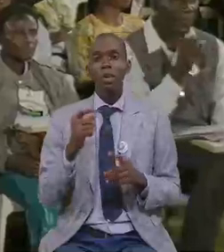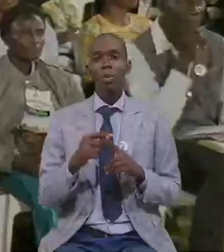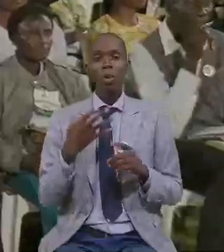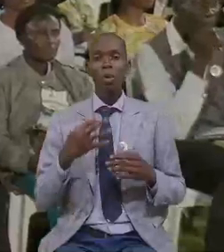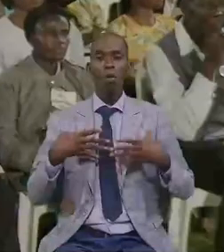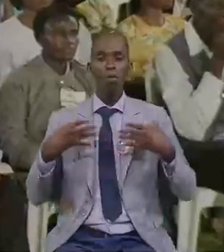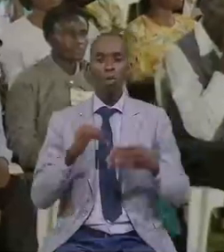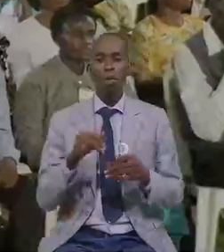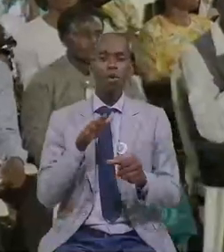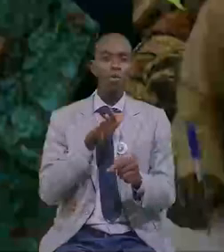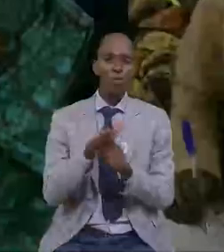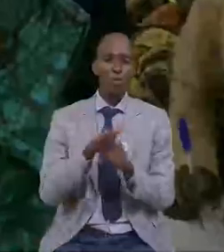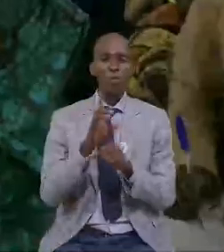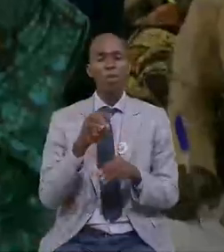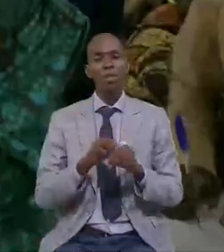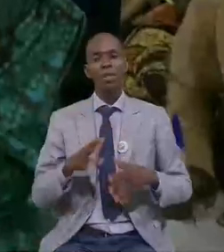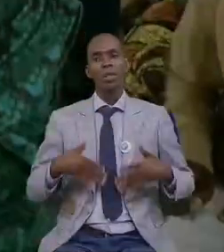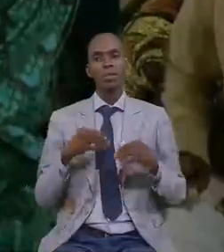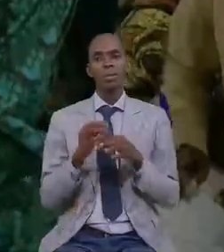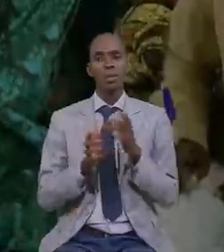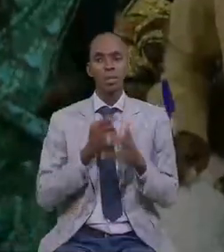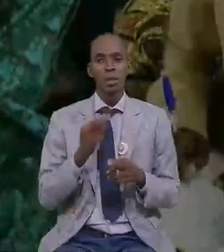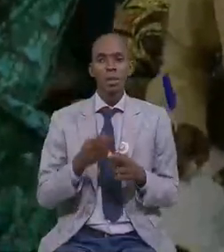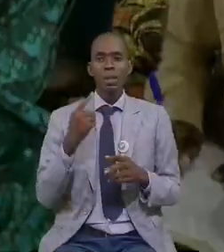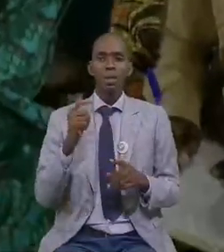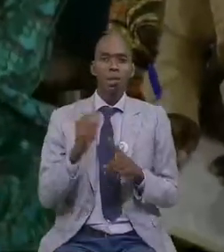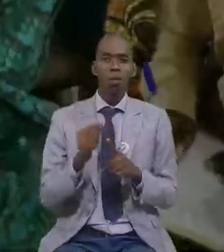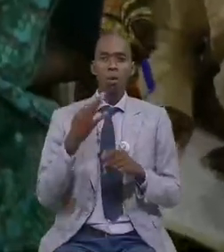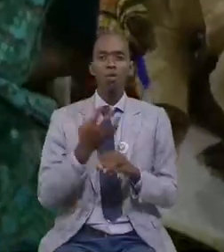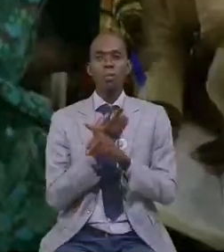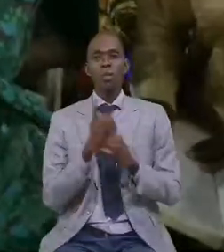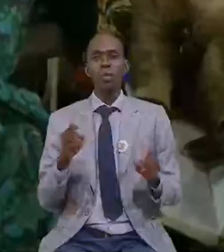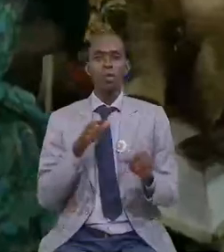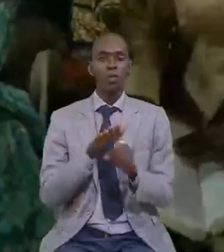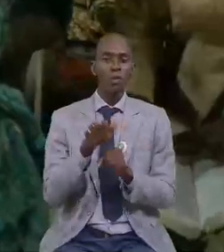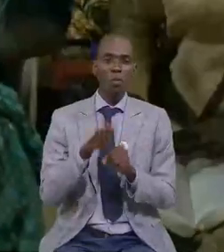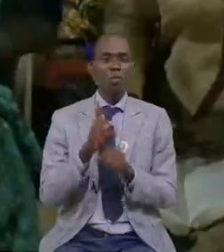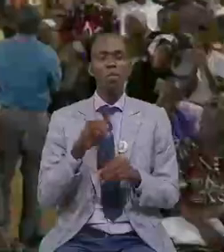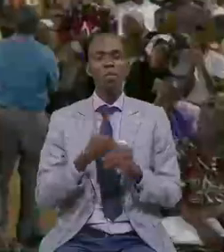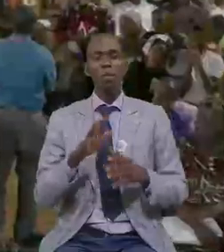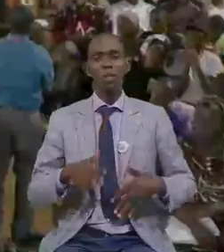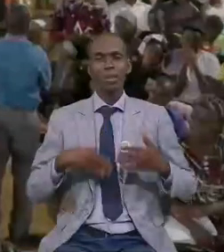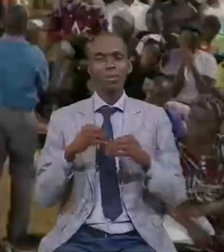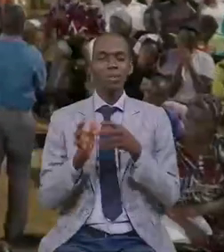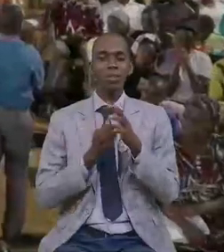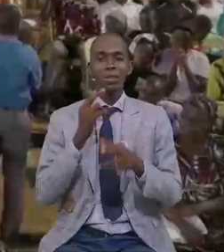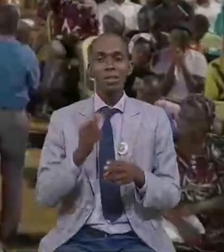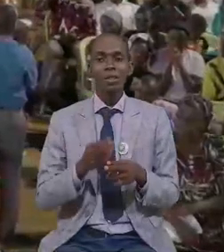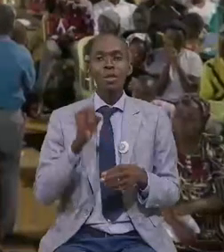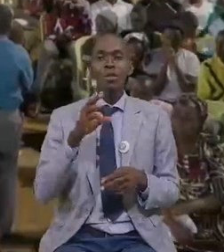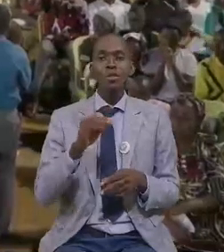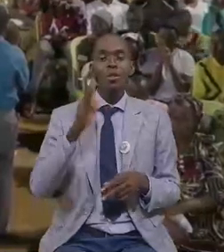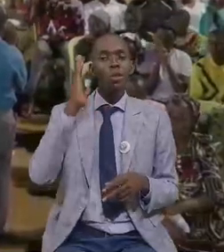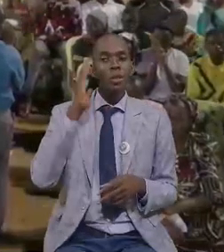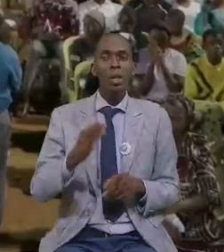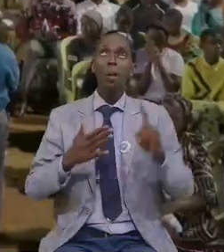guérison accomplie dans votre vie. La parole de délivrance accomplie dans votre vie. Ainsi